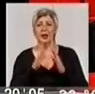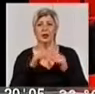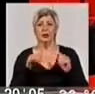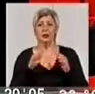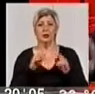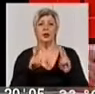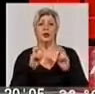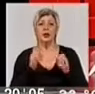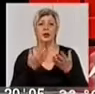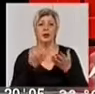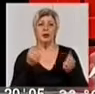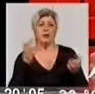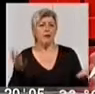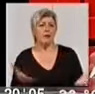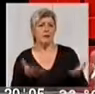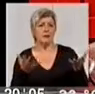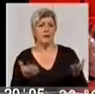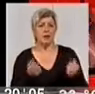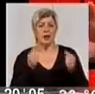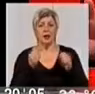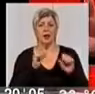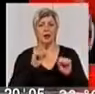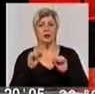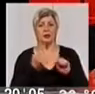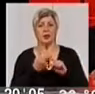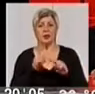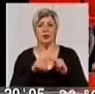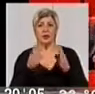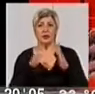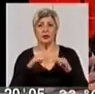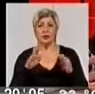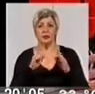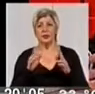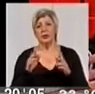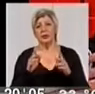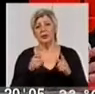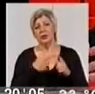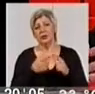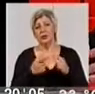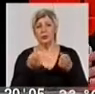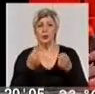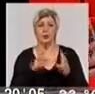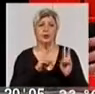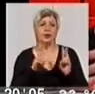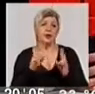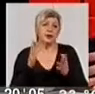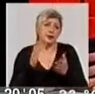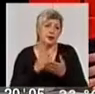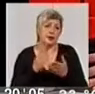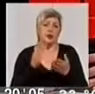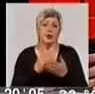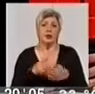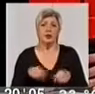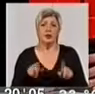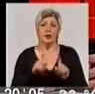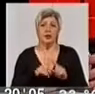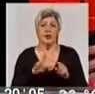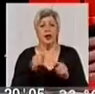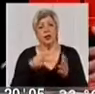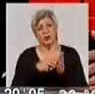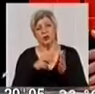мотивуєте керівництво цих таборів? Чи просто от у них, вони як є, існують, і вартість же ж путівок там, мабуть,